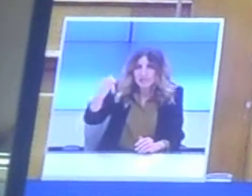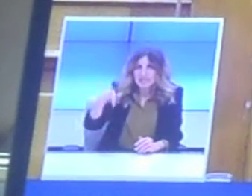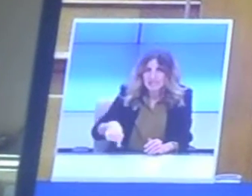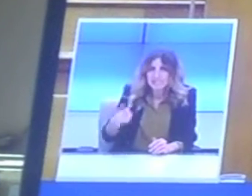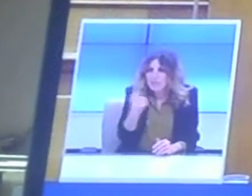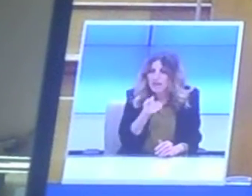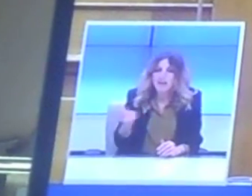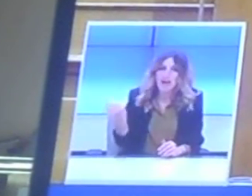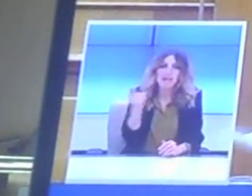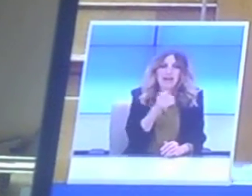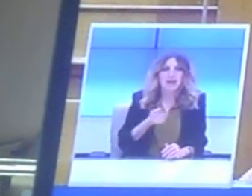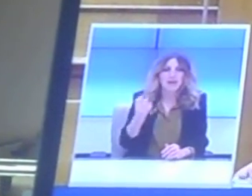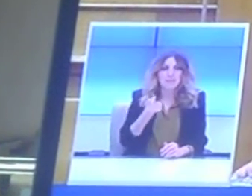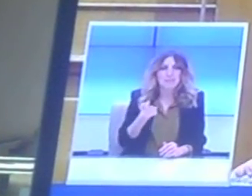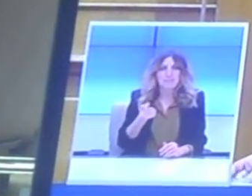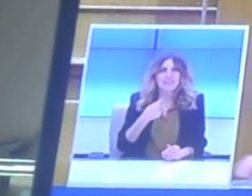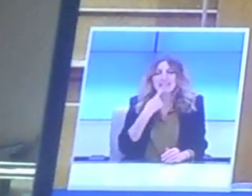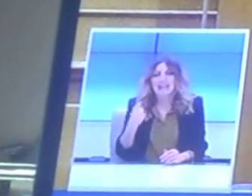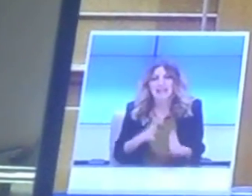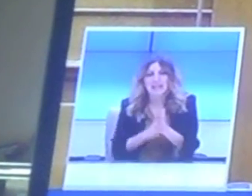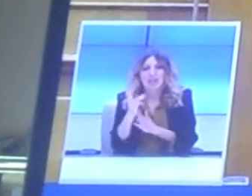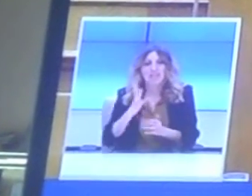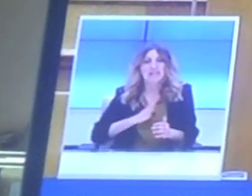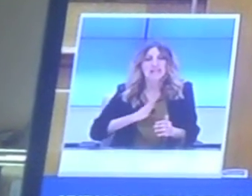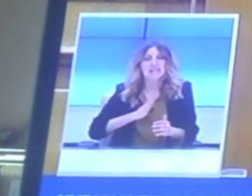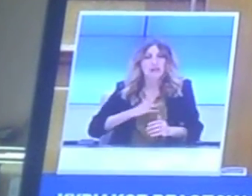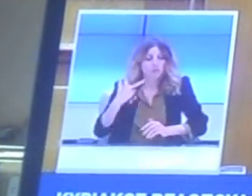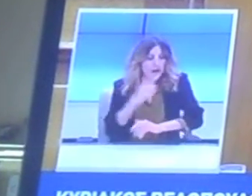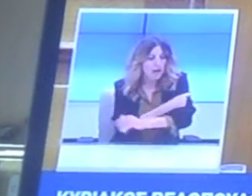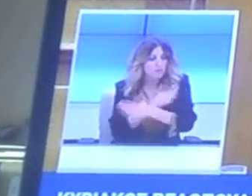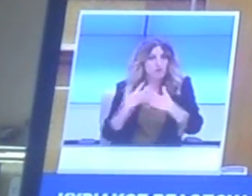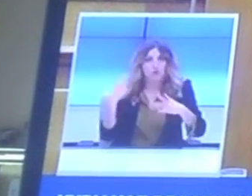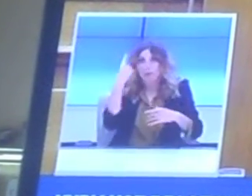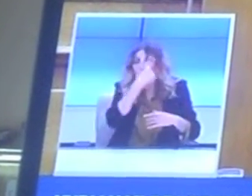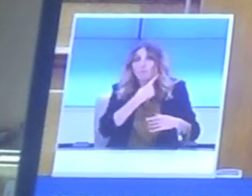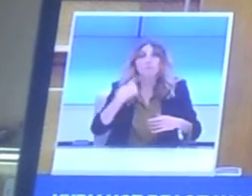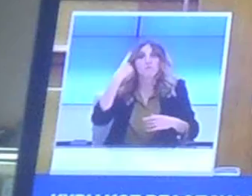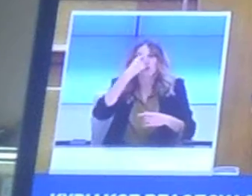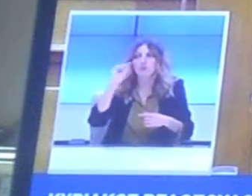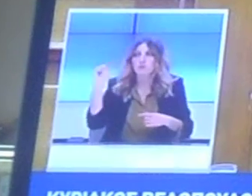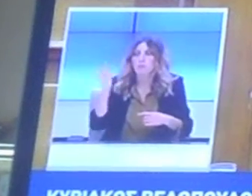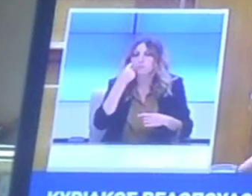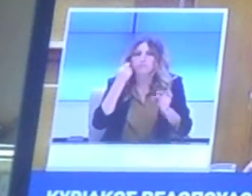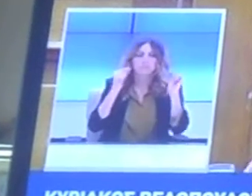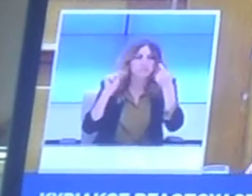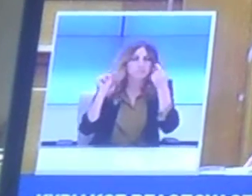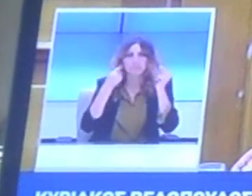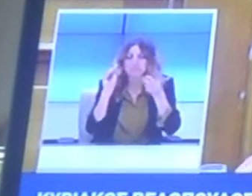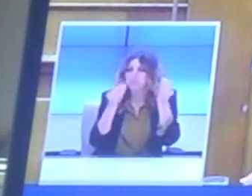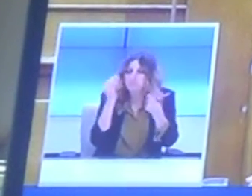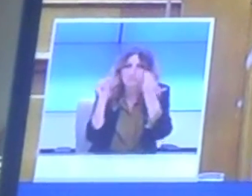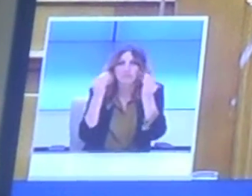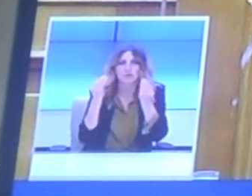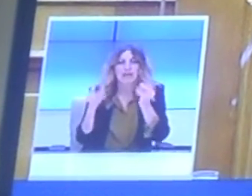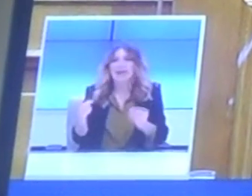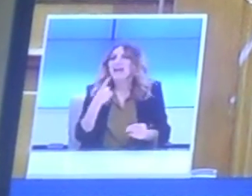εδώ. Όχι, δεν τρώγα σημαντικά. Τι λέει, 13 άτομα με παρενέργειες από το εμβόλιο στο πρόσωπο. Δεν λέω να μην κάνουμε εμβόλιο. Το πρόβλημα με εσάς είναι